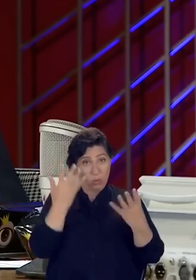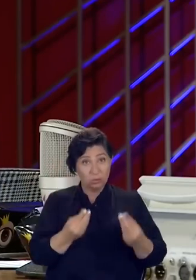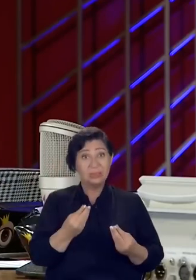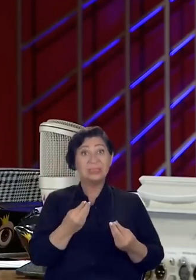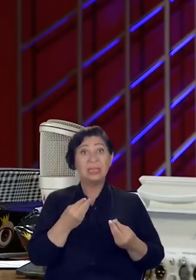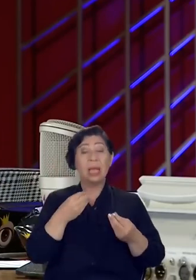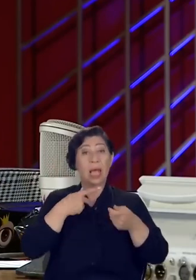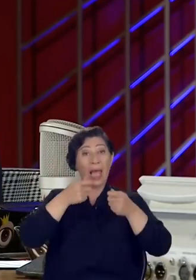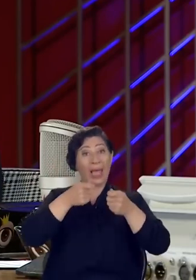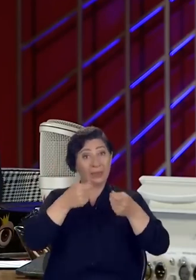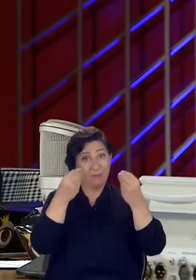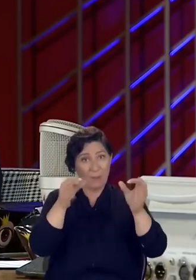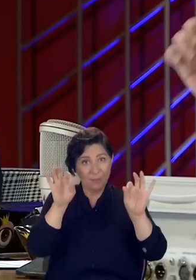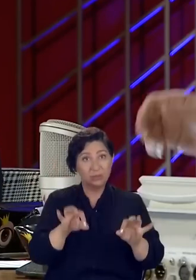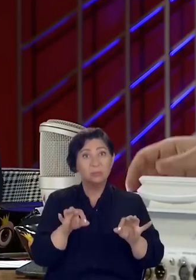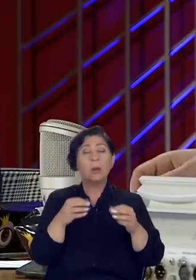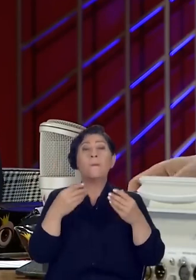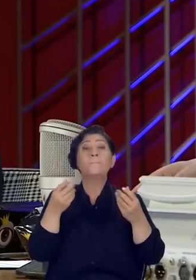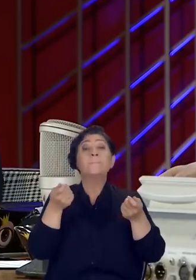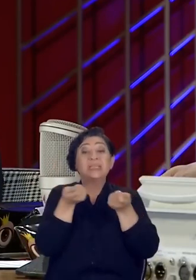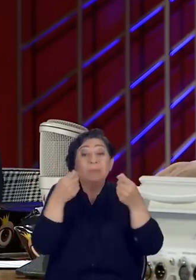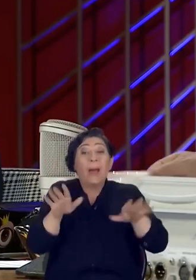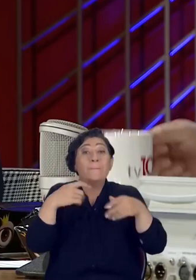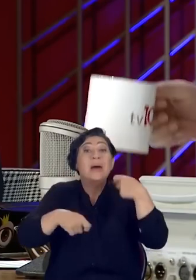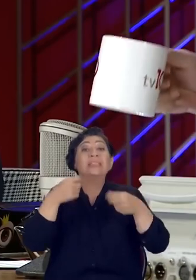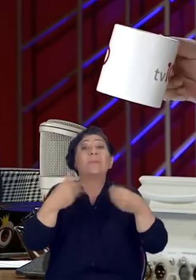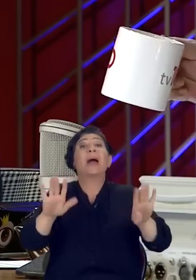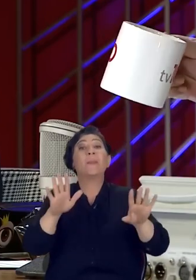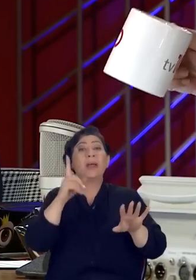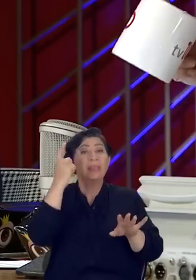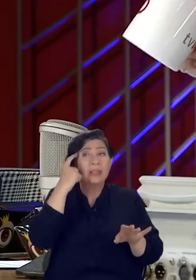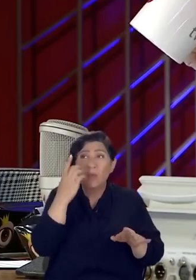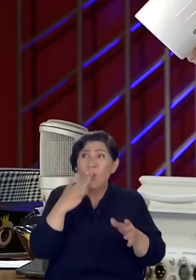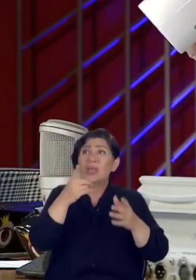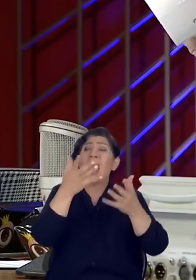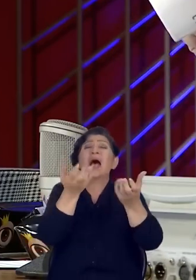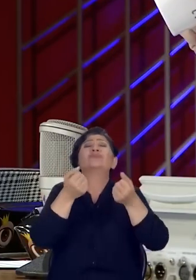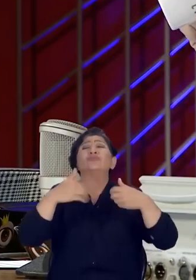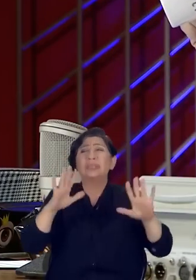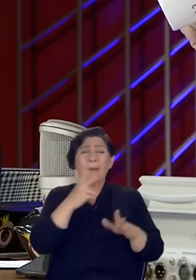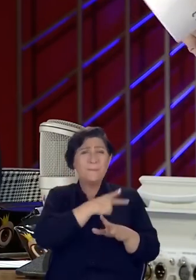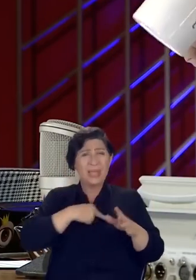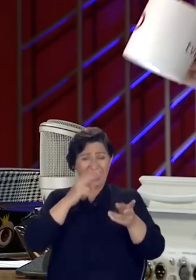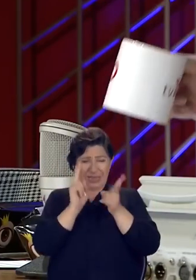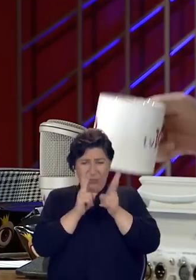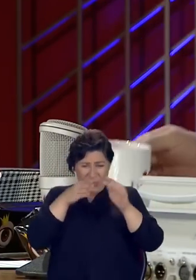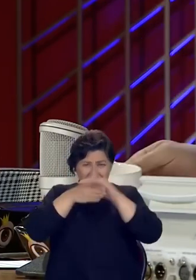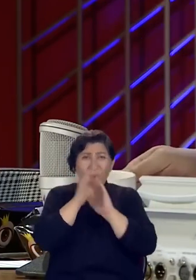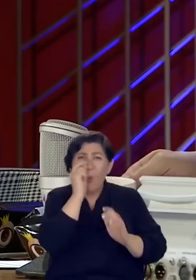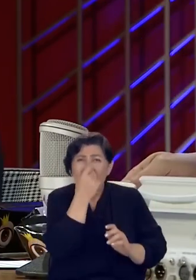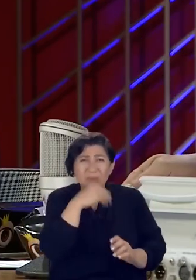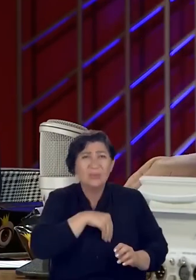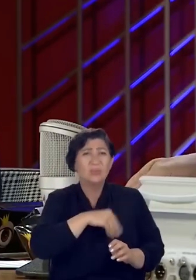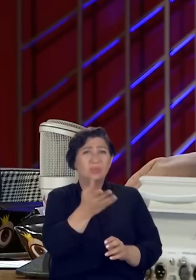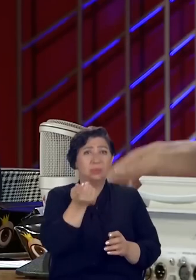Hatta ben orada eğitim de vermeye başlamıştım. Bırakma bu işi dedi bana. Hem bir tanıdığın yok, hiçbir yere almayacaklar seni. Belediye tiyatrosuna girmeyi o kadar kolay